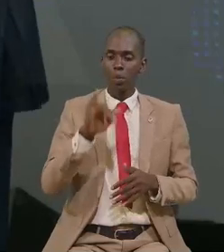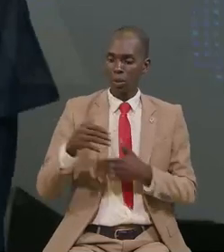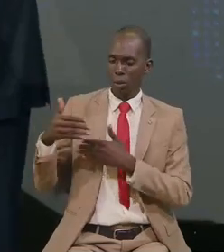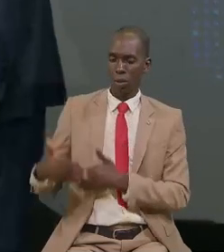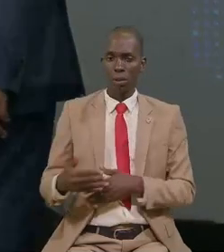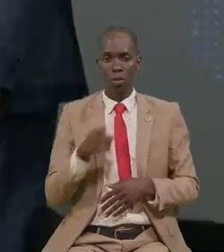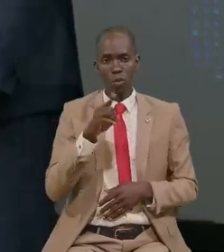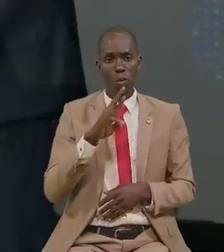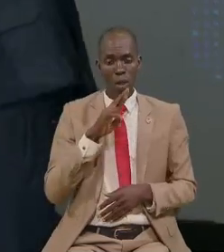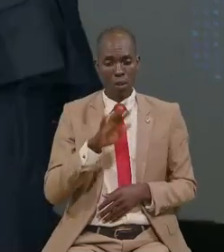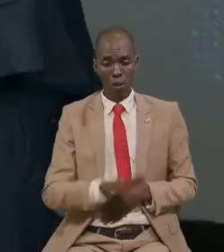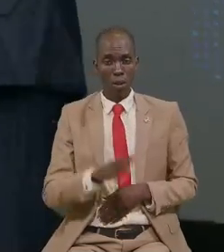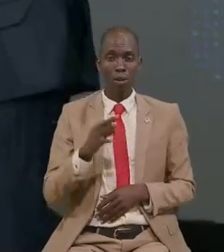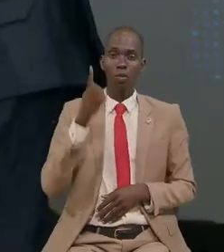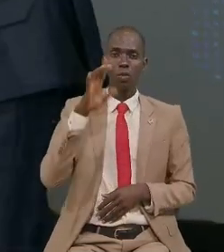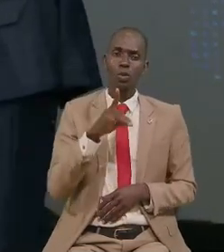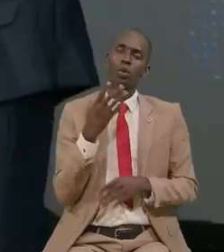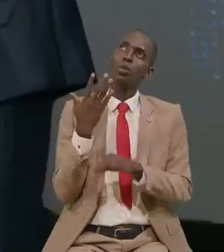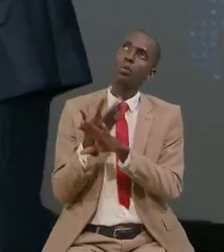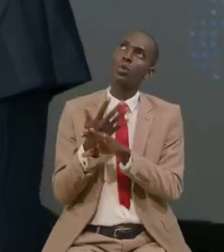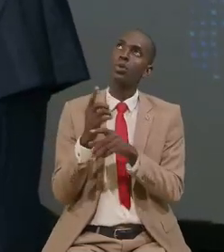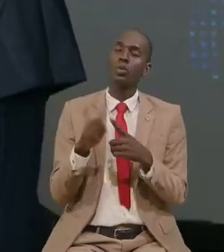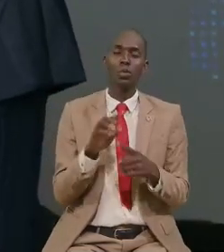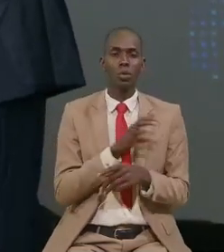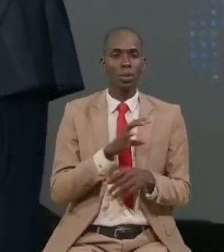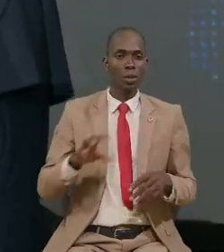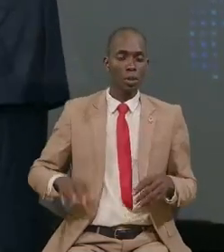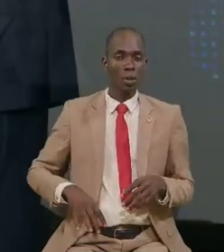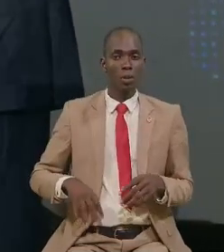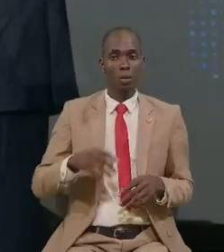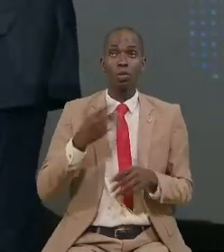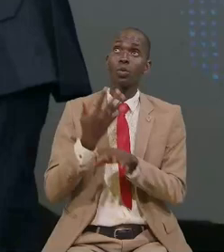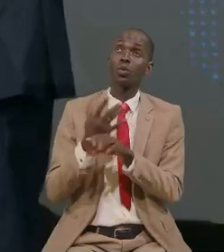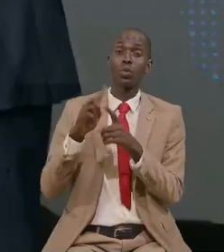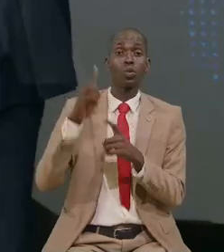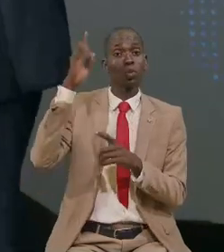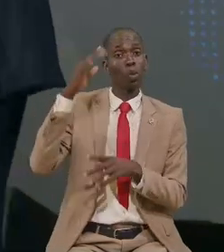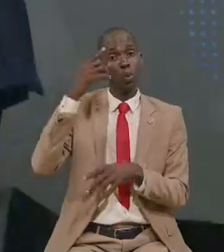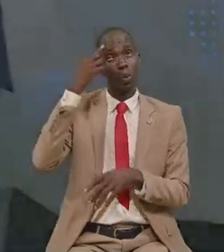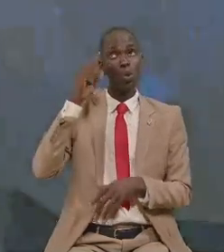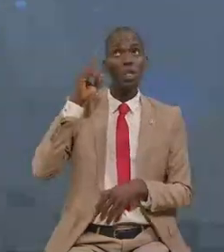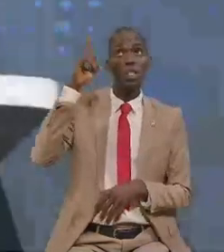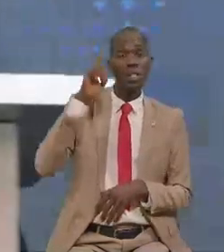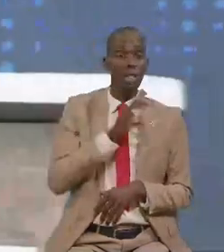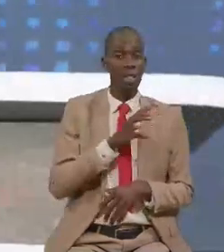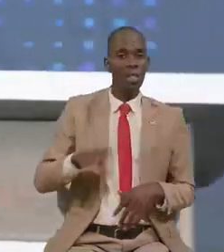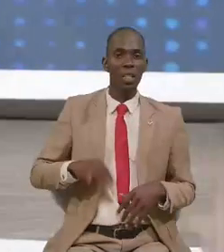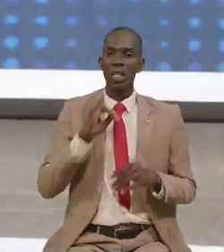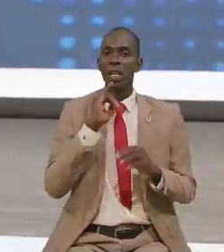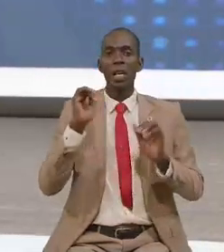Dieu, et tu en appelles à Christ parce qu'il est capable de